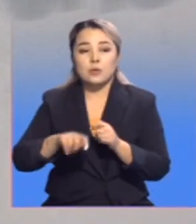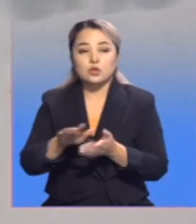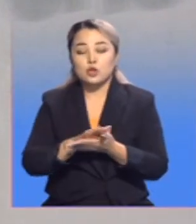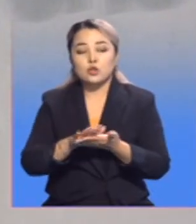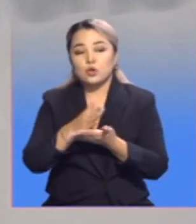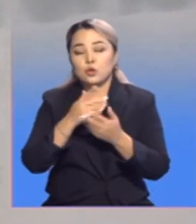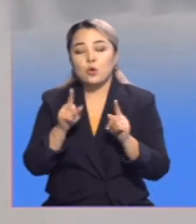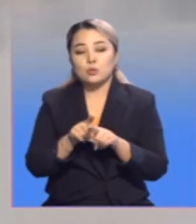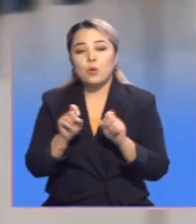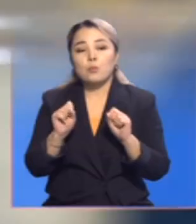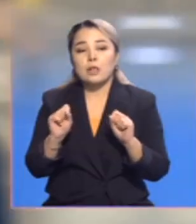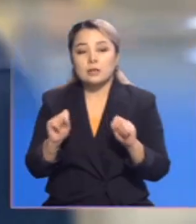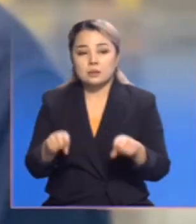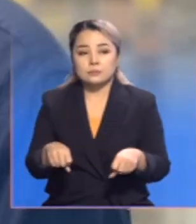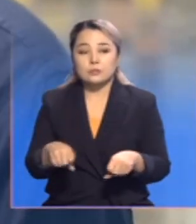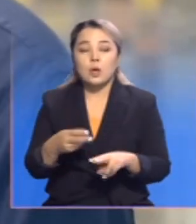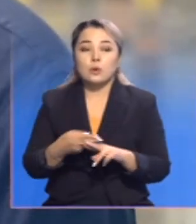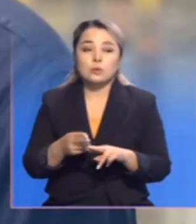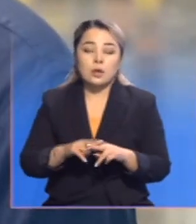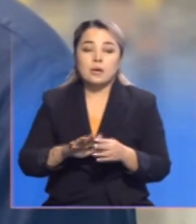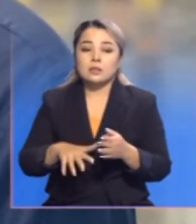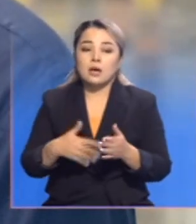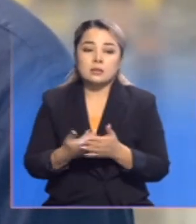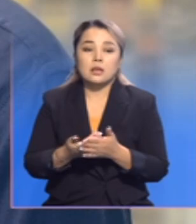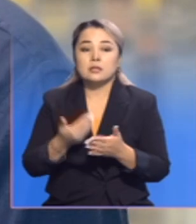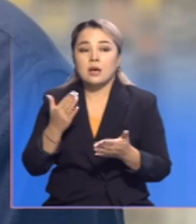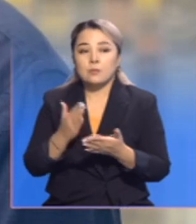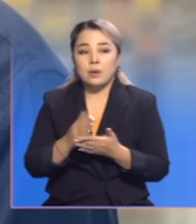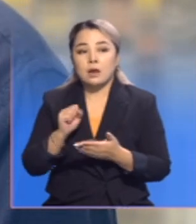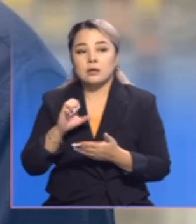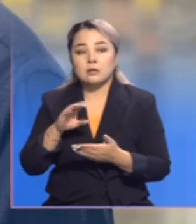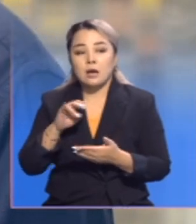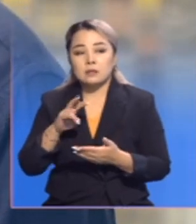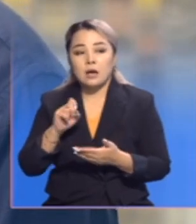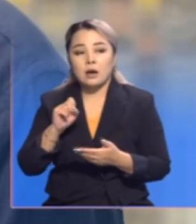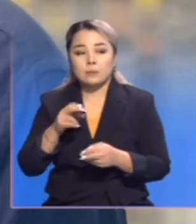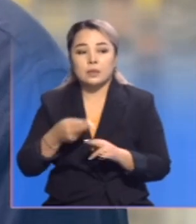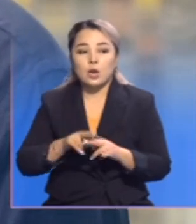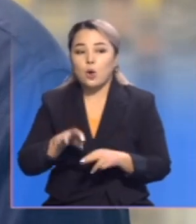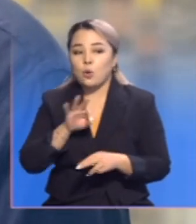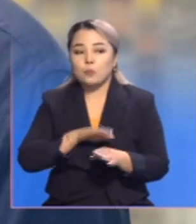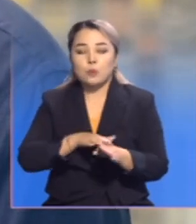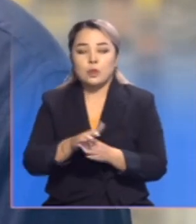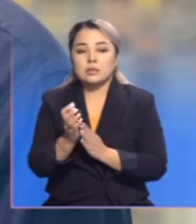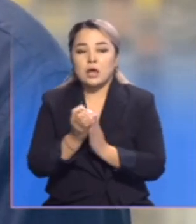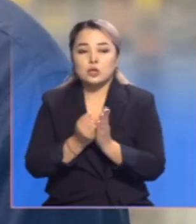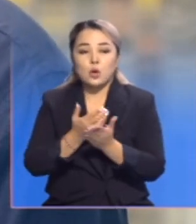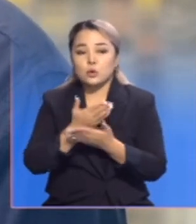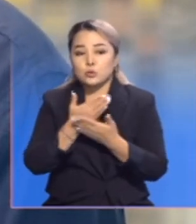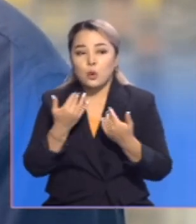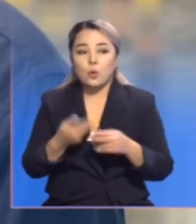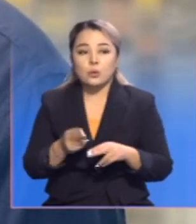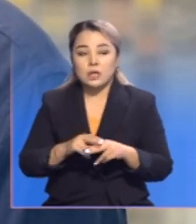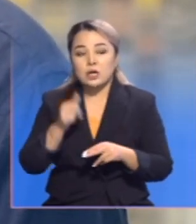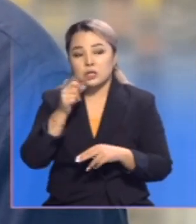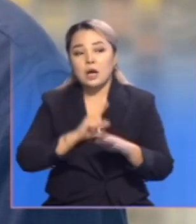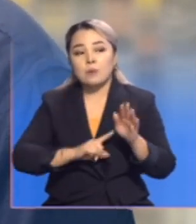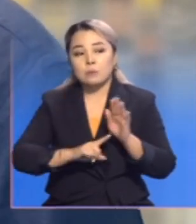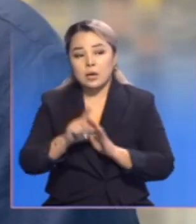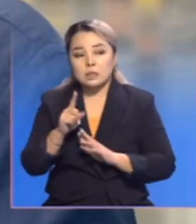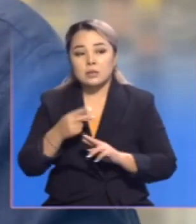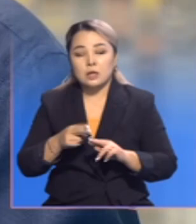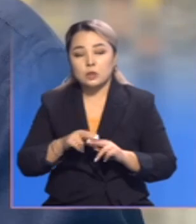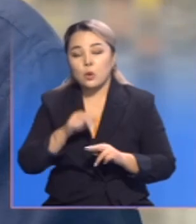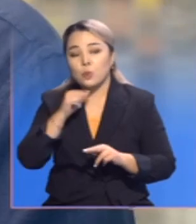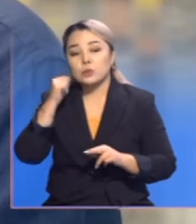де ұқсатуға бола. Бұған дейін Астана хаб өзінің толық потенциалын қолданған жоқ. Бірақ осы жылдан бастап, осы жыл